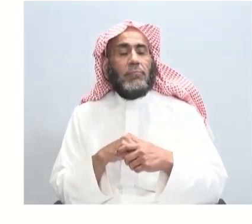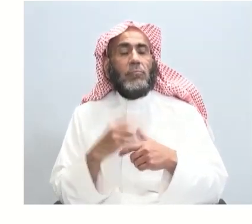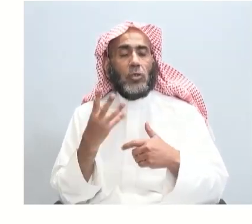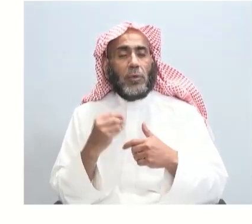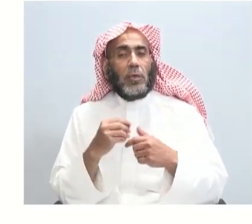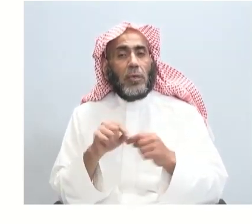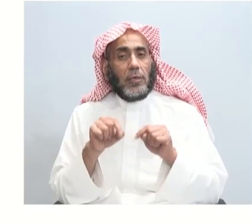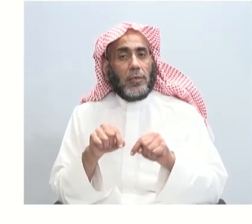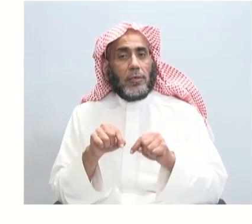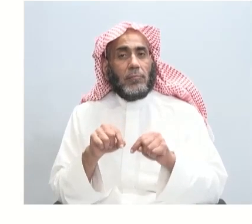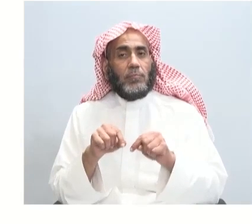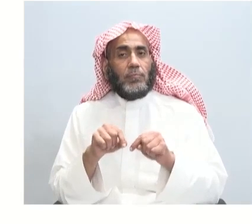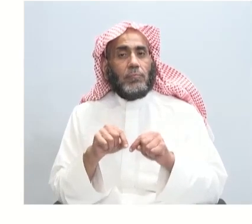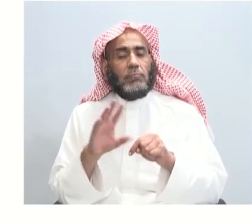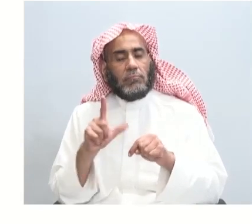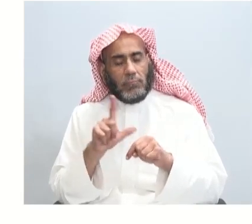جميل، هنا